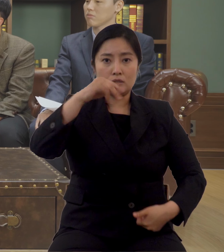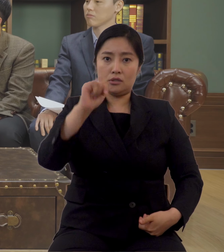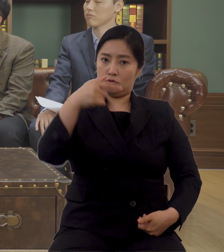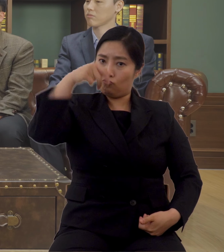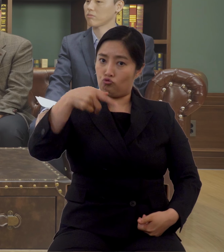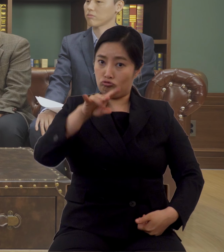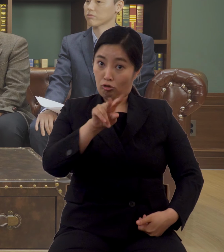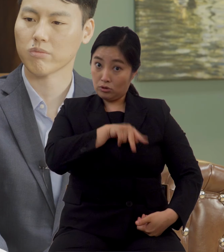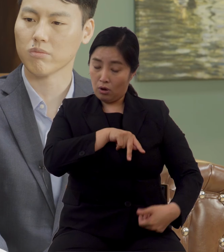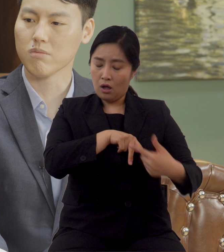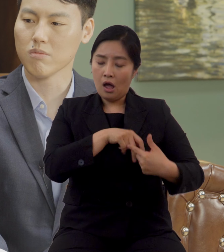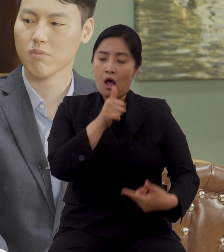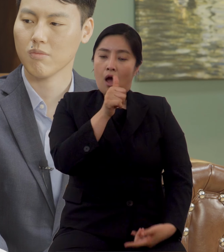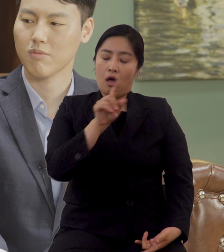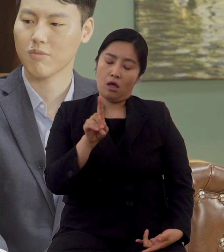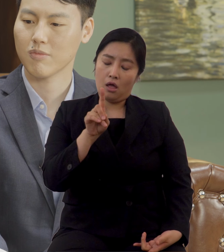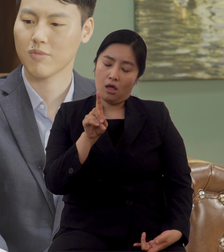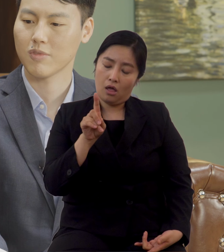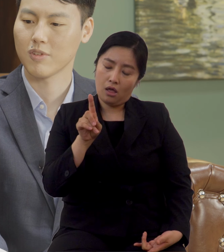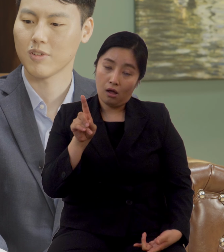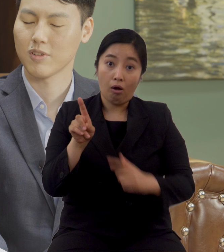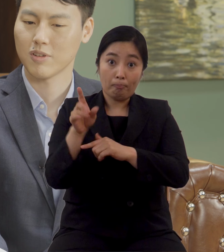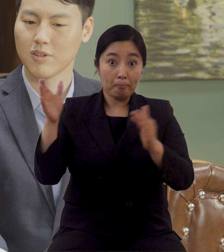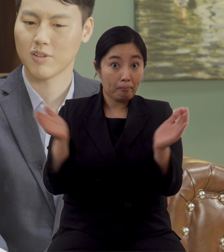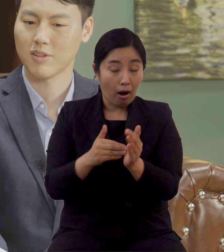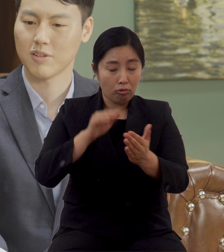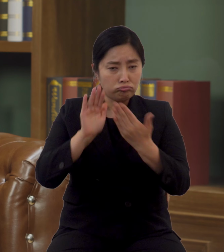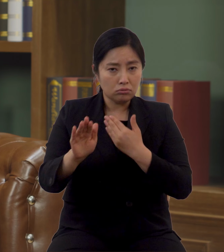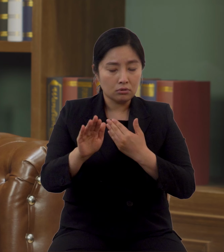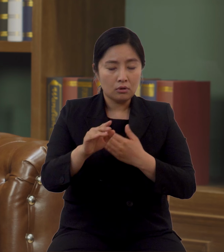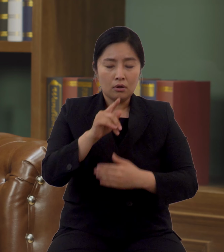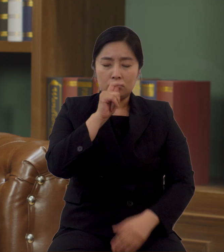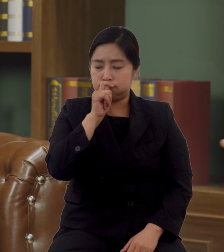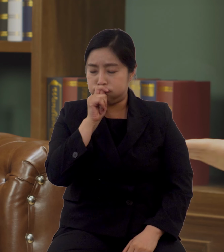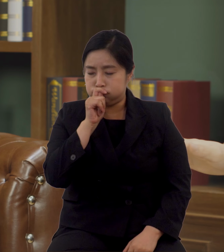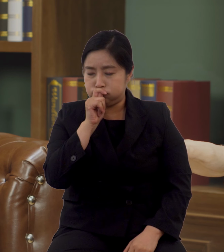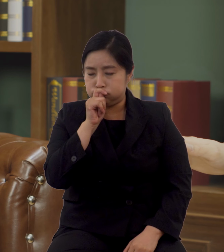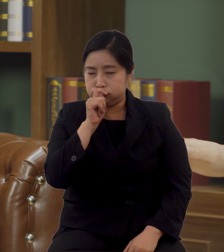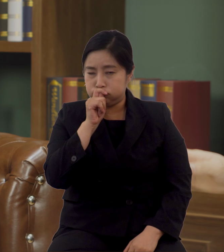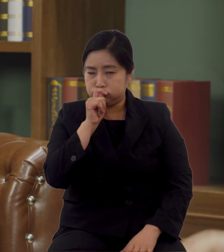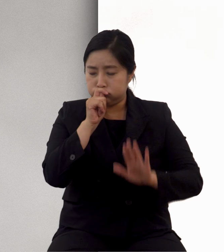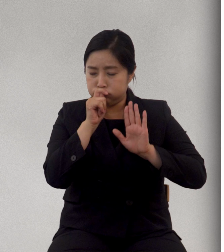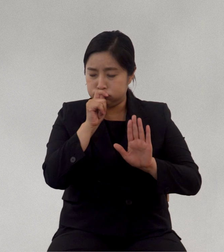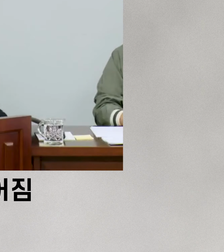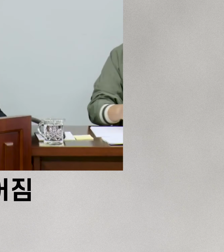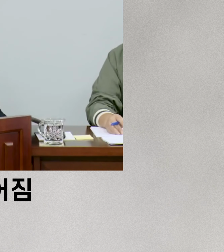이상하게도 신수정 위원이 이렇게 한숨을 쉬더니 김 친목으로